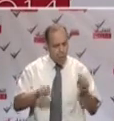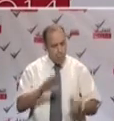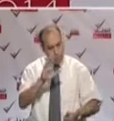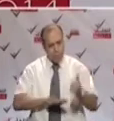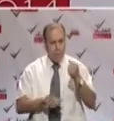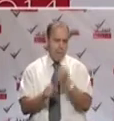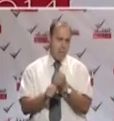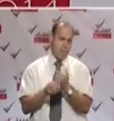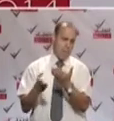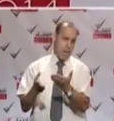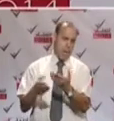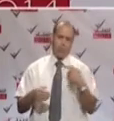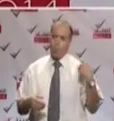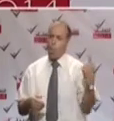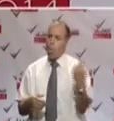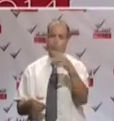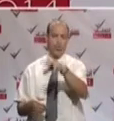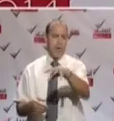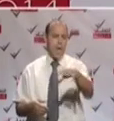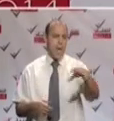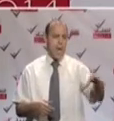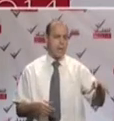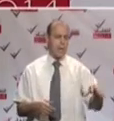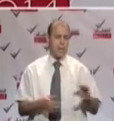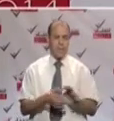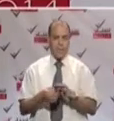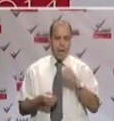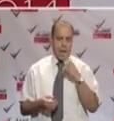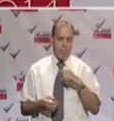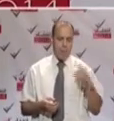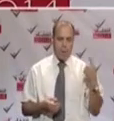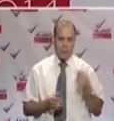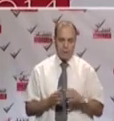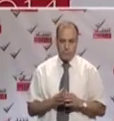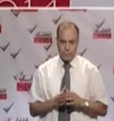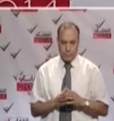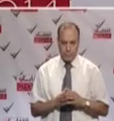الأعمال في جميع جهات دائرة نابل واحد.